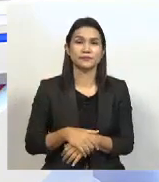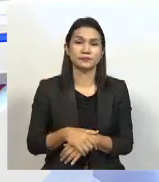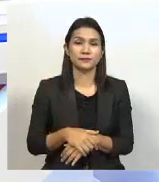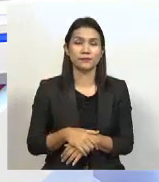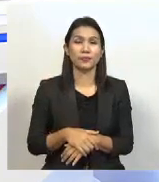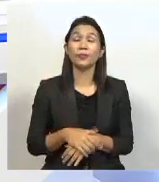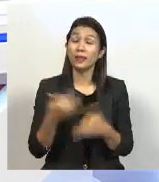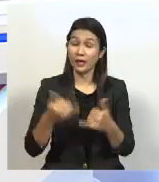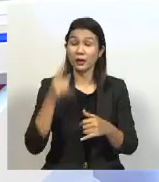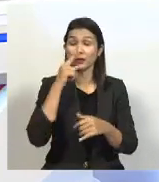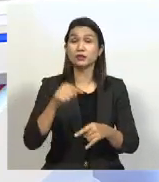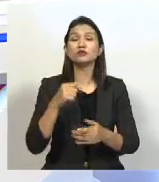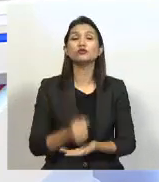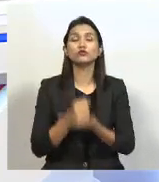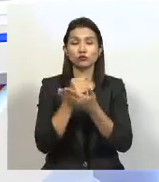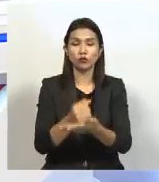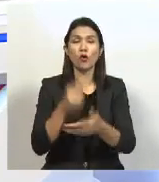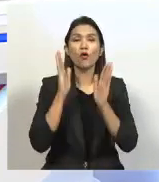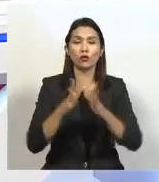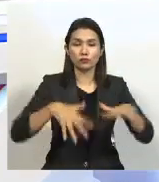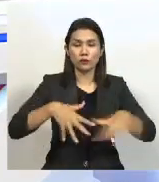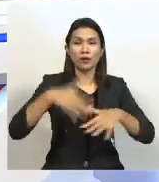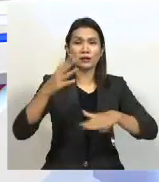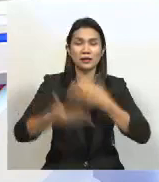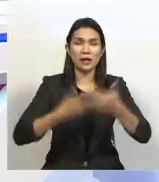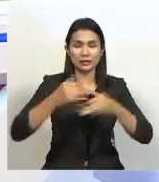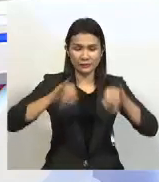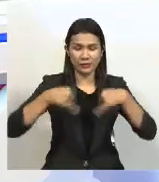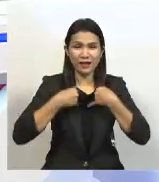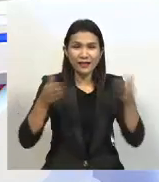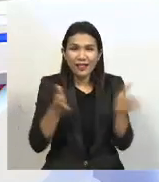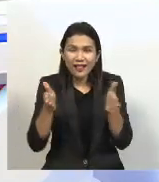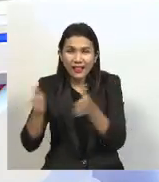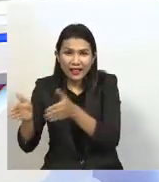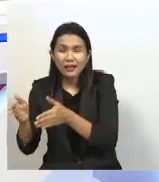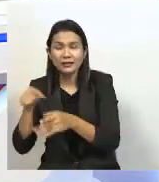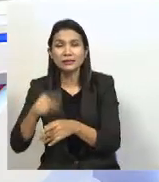ก็เรียกว่าเป็นการช่วยผู้ประกอบการรายย่อยไปในตัวนะฮะ ใช่ค่ะก็ถือว่าเป็นอีกหนึ่งโครงการนะคะ